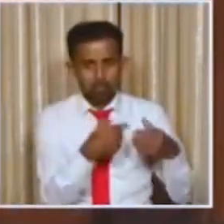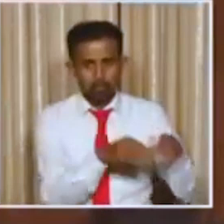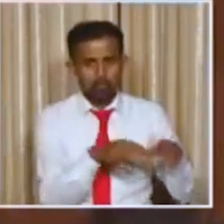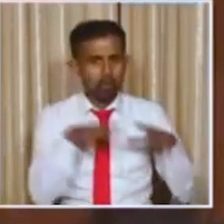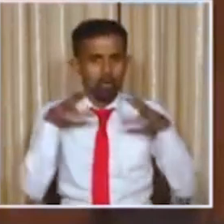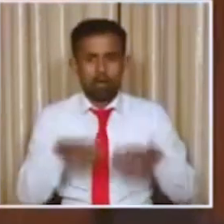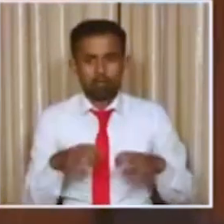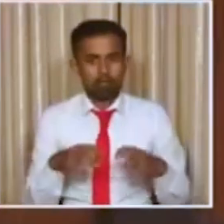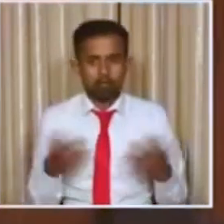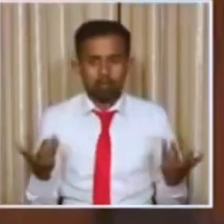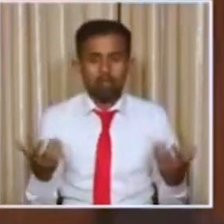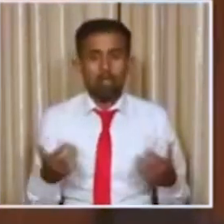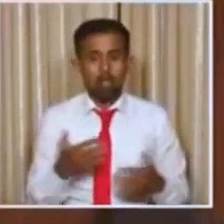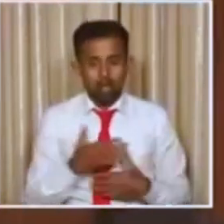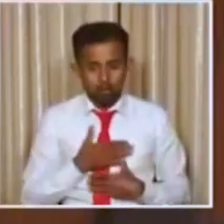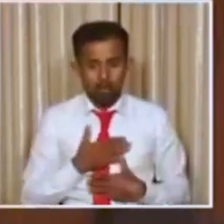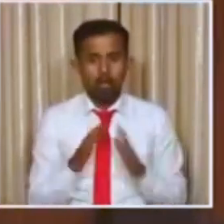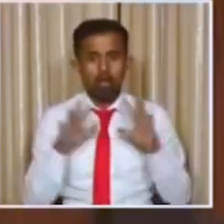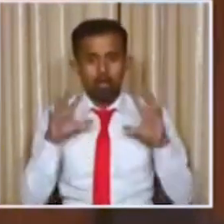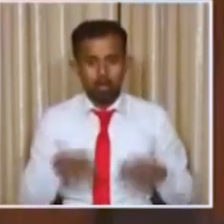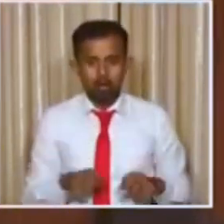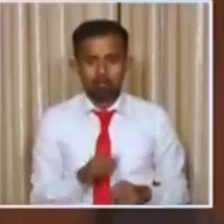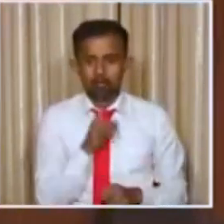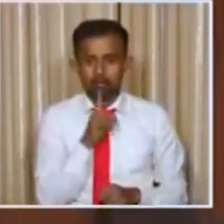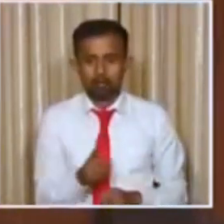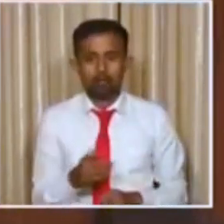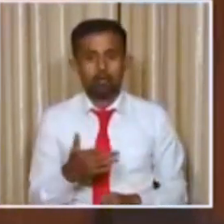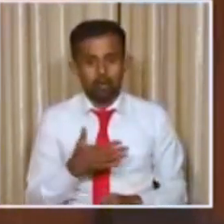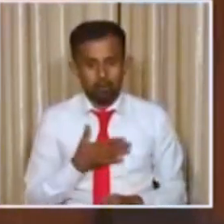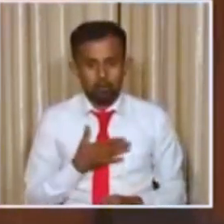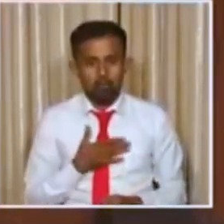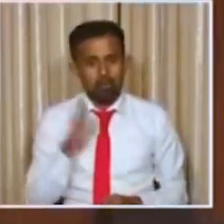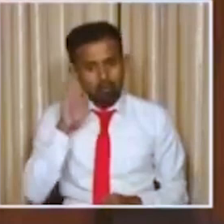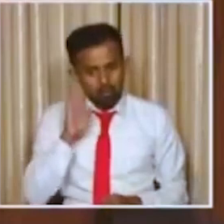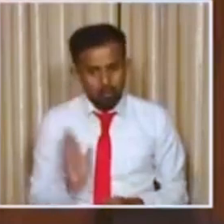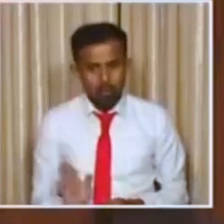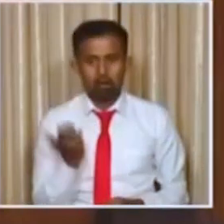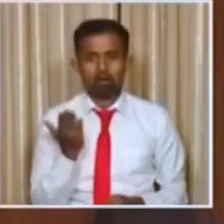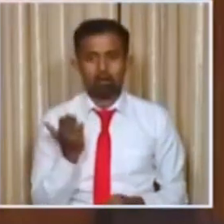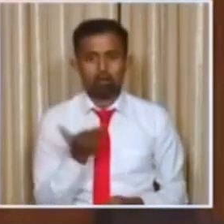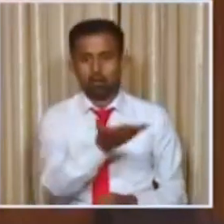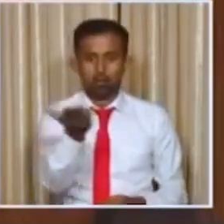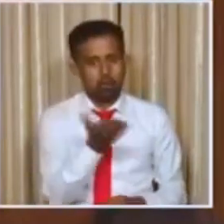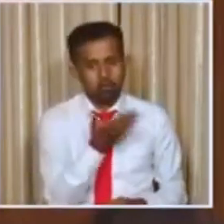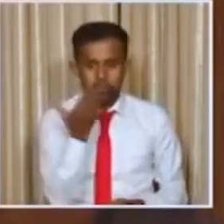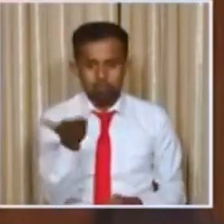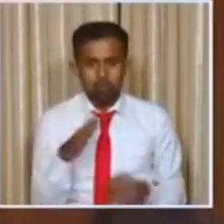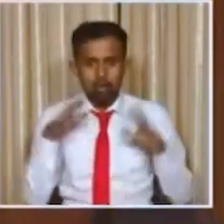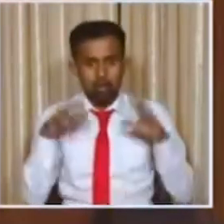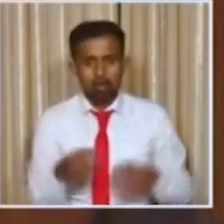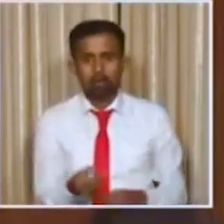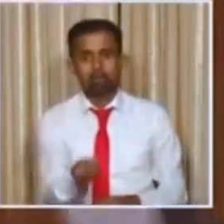விடயம். இதை நீங்கள் நான் இதை இவ்வாறு தான் தருவேன், இவ்வாறு நான் தரமாட்டேன் என்று சொல்றது நீங்கள் சொல்வீர்களா இருந்தால் நீங்களும் மிக